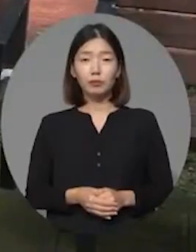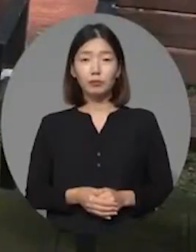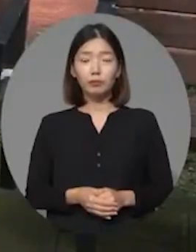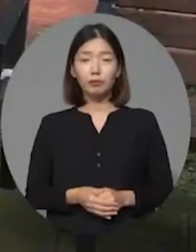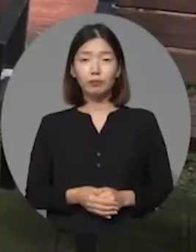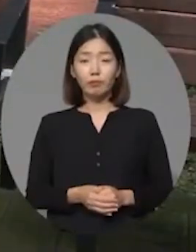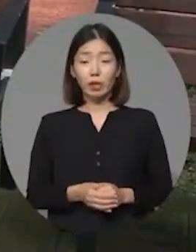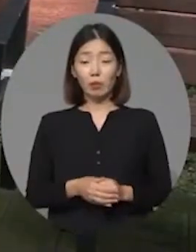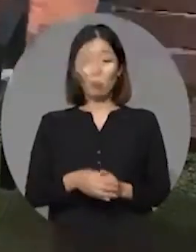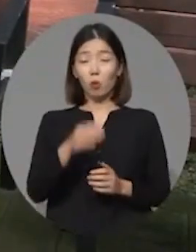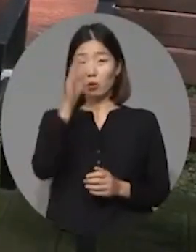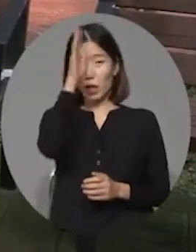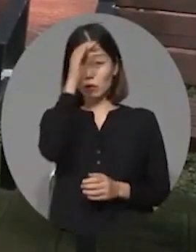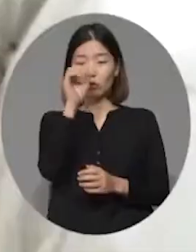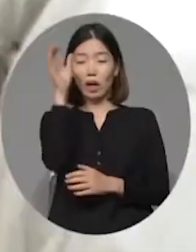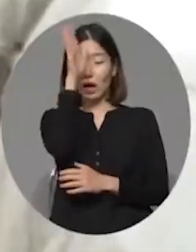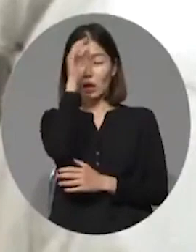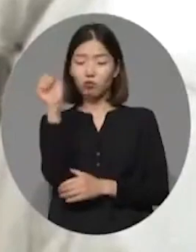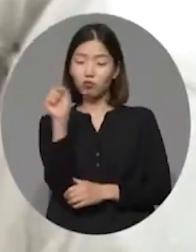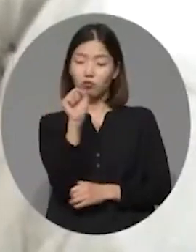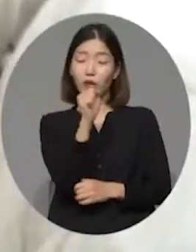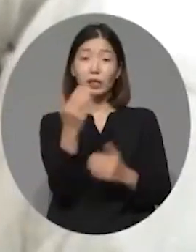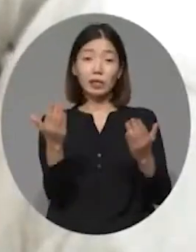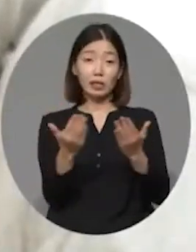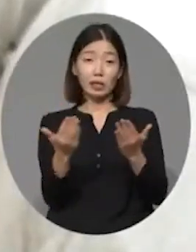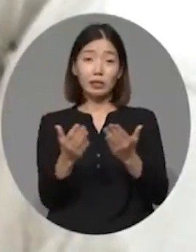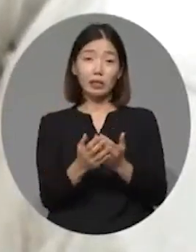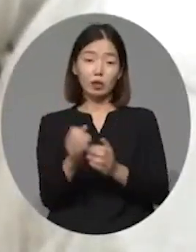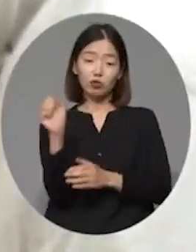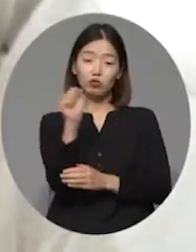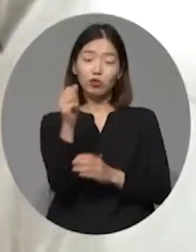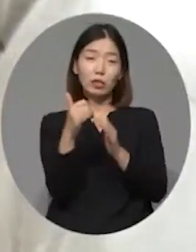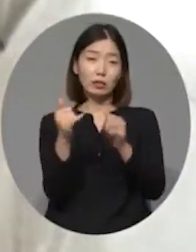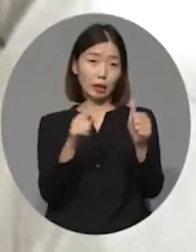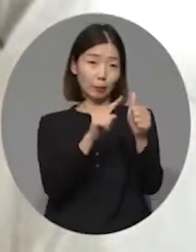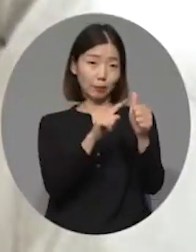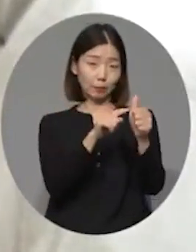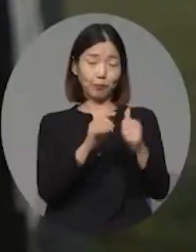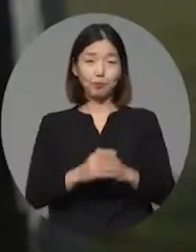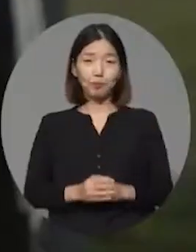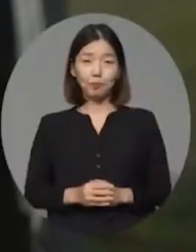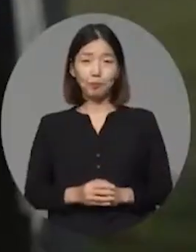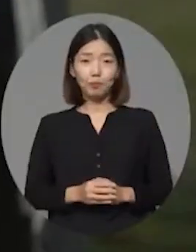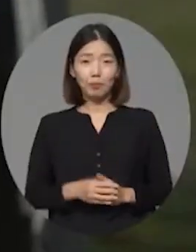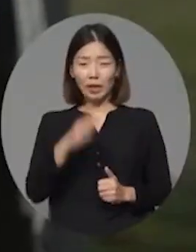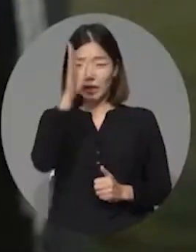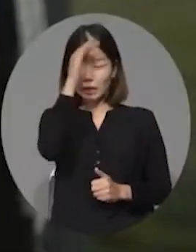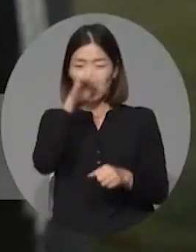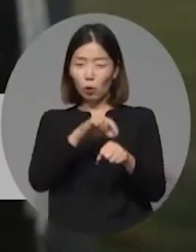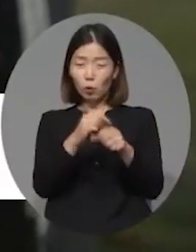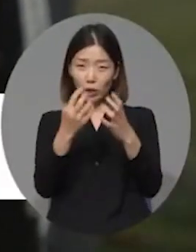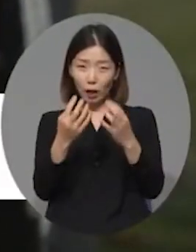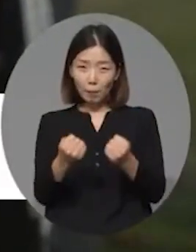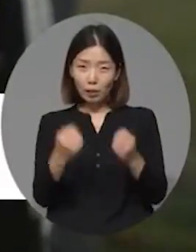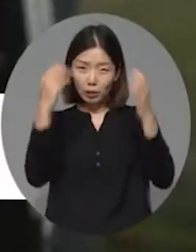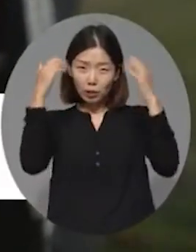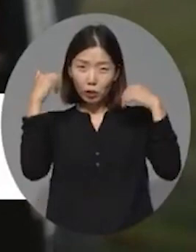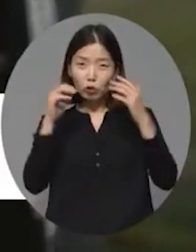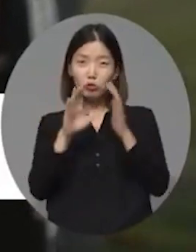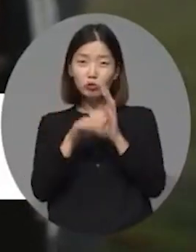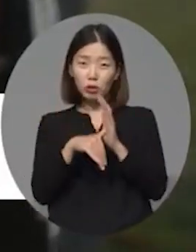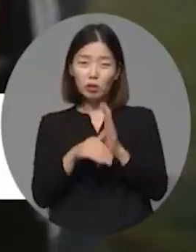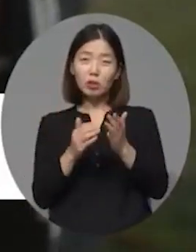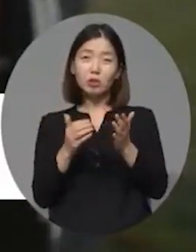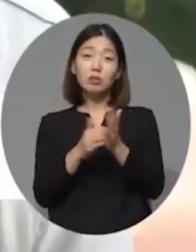부안에서 가공 공장으로 탁을 운반하는 일을 하고 있는 화물차 기사 ac 닭고기 수요가 많은 여름철 대목이